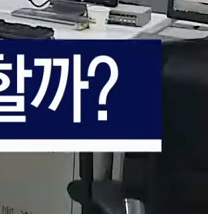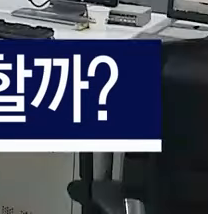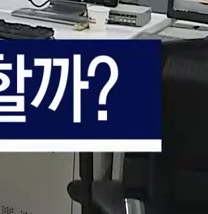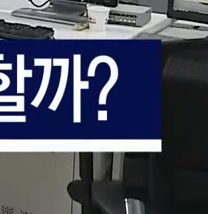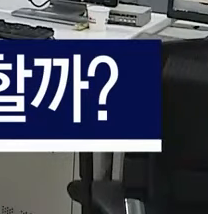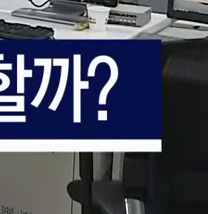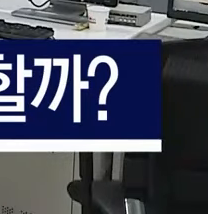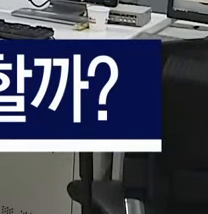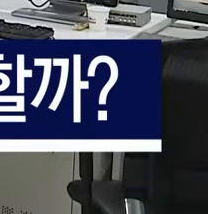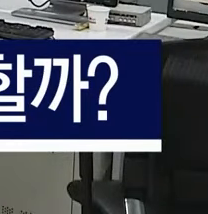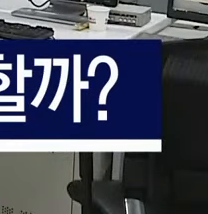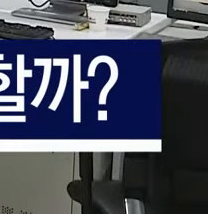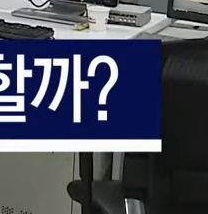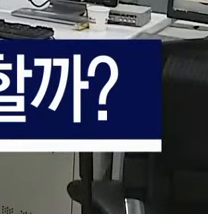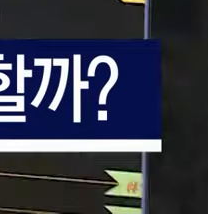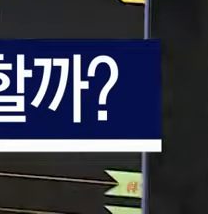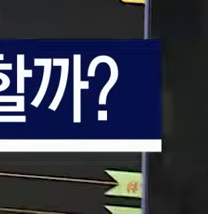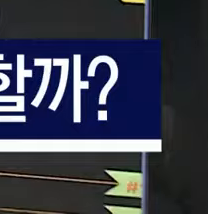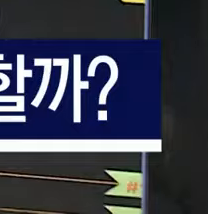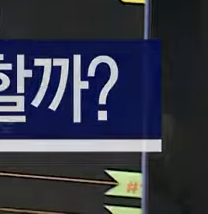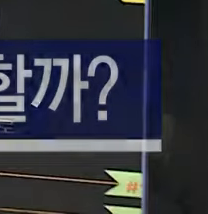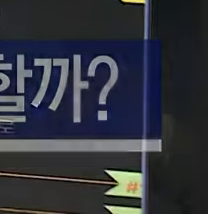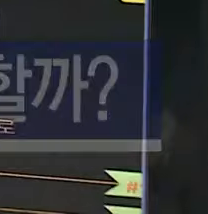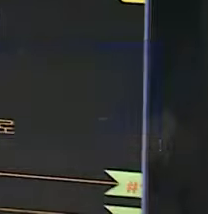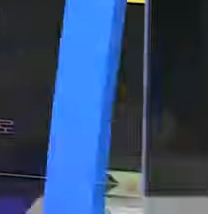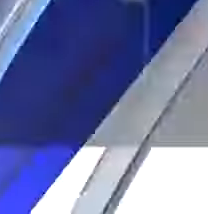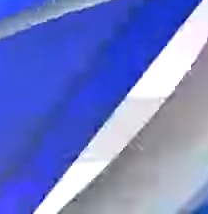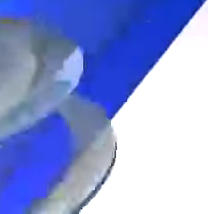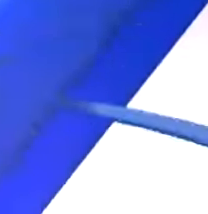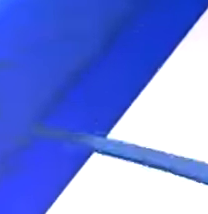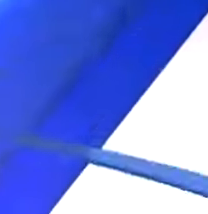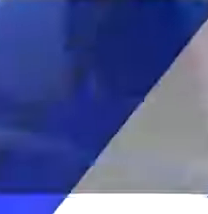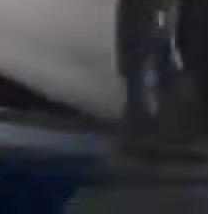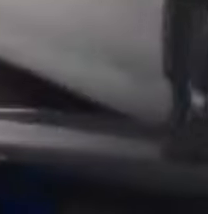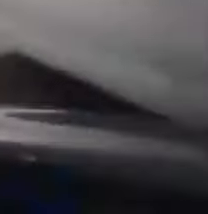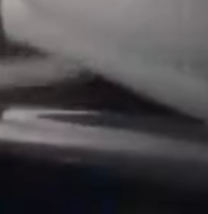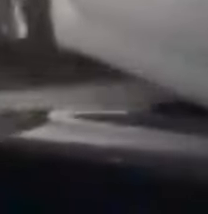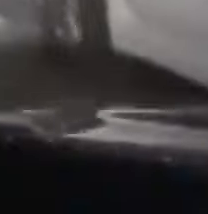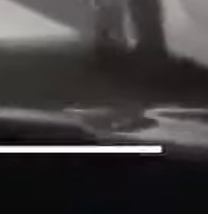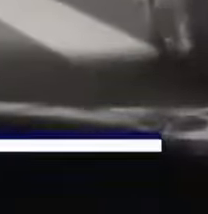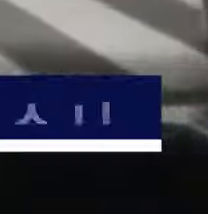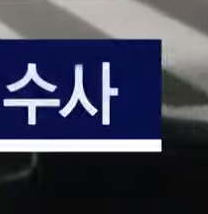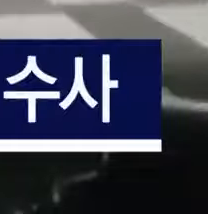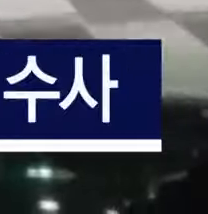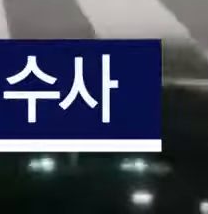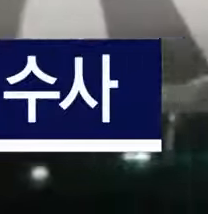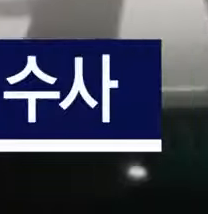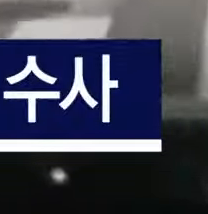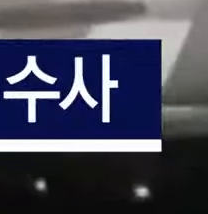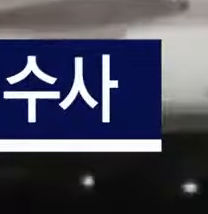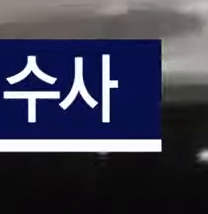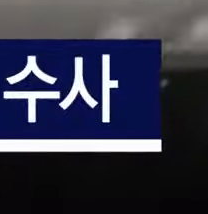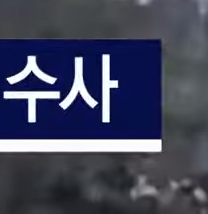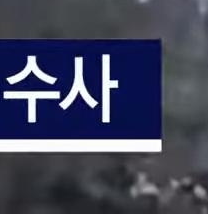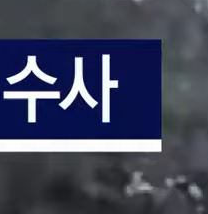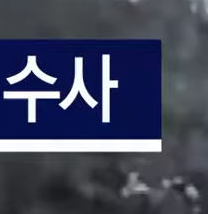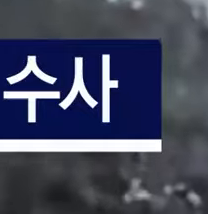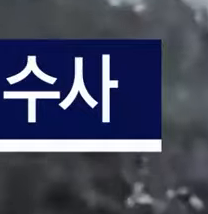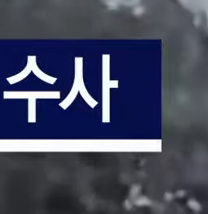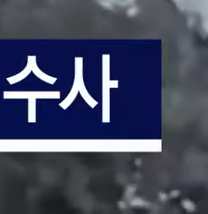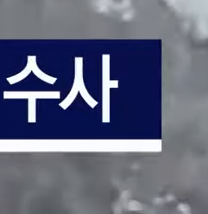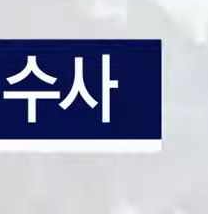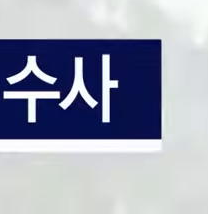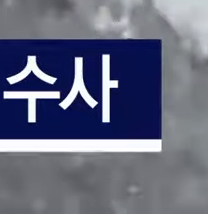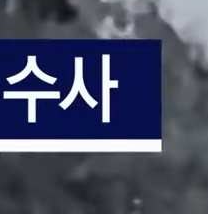접수됐습니다. 이번에는 성공할지 관심이 커지고 있습니다. 두 명의 사상자를 내고 달아난 운전자는